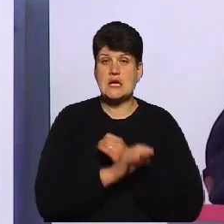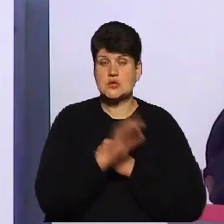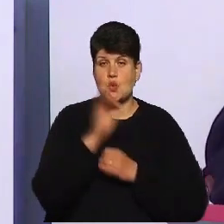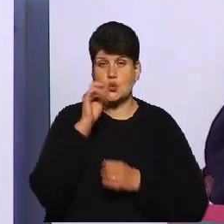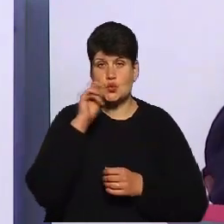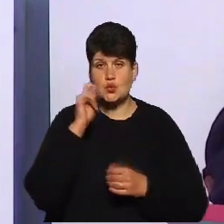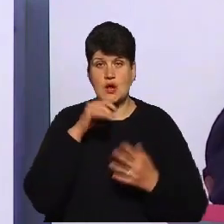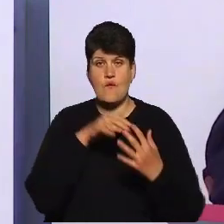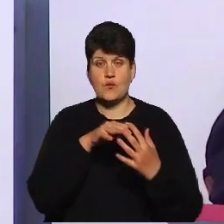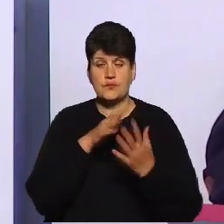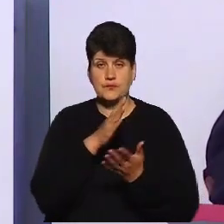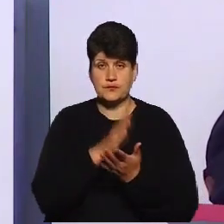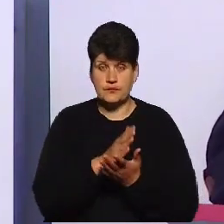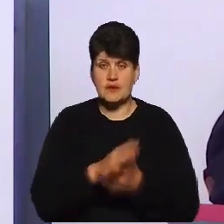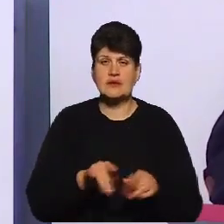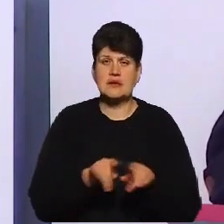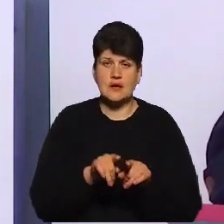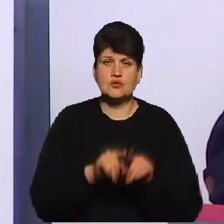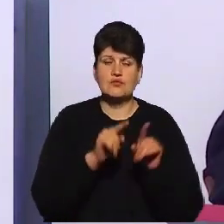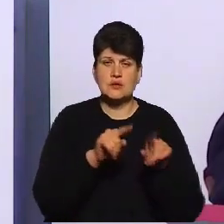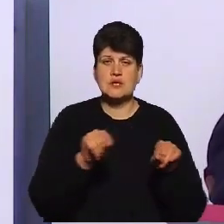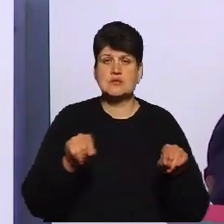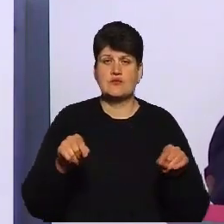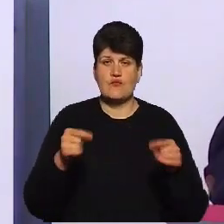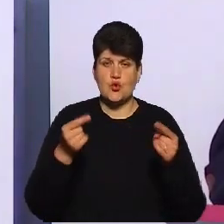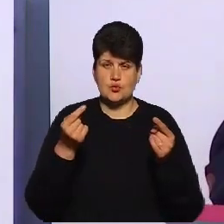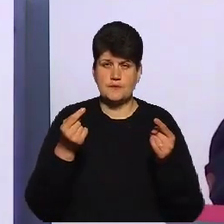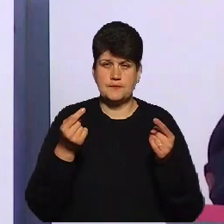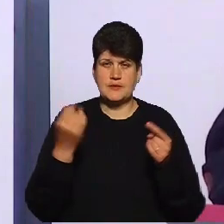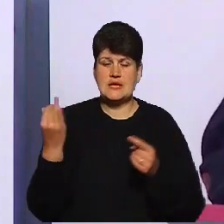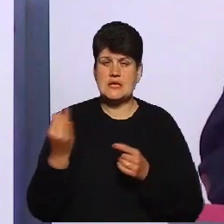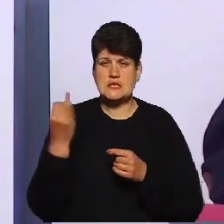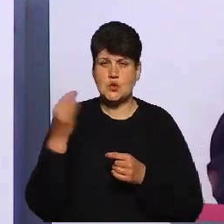само вони створюють історію України.